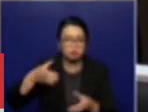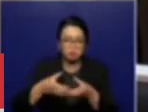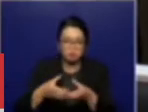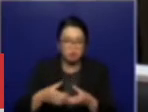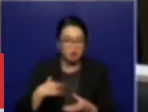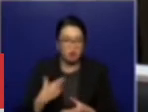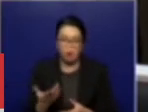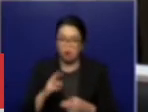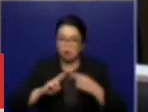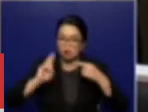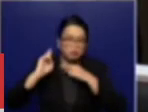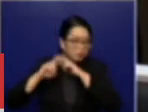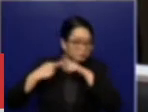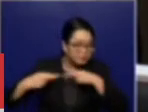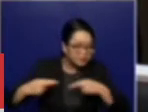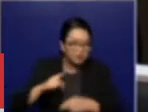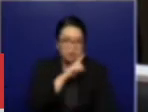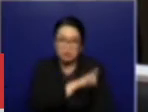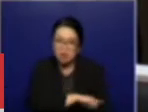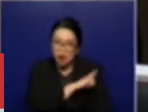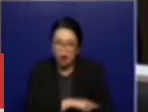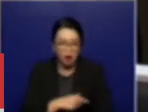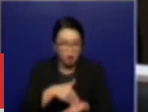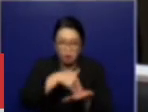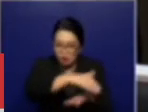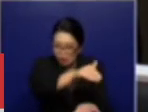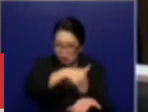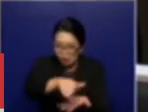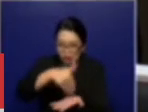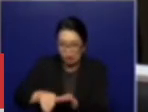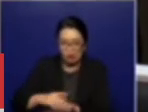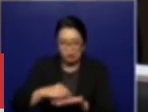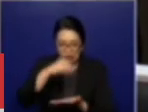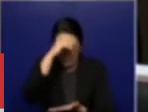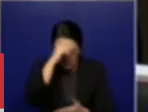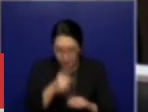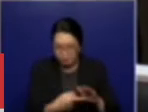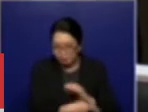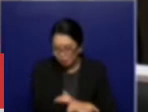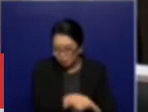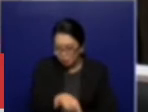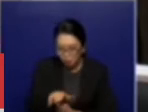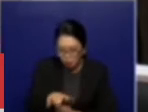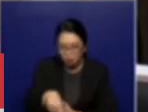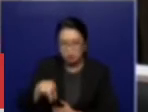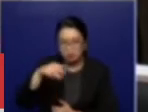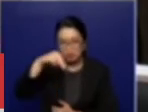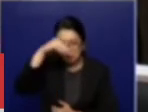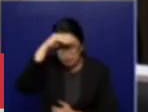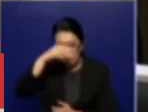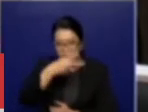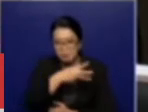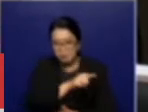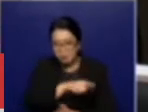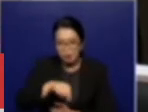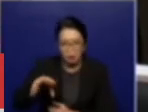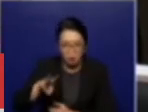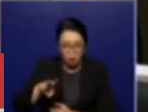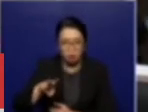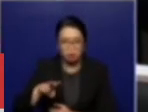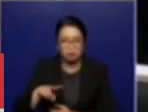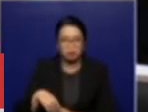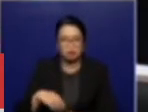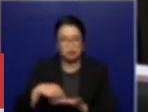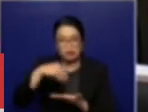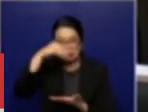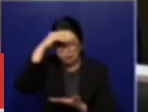ริบบิ้นสีขาวไล่ท่านตั้งแต่ชั้นประถมยันอุดมศึกษาครับแม้กระทั่งลูกหลานของคนในรัฐบาล